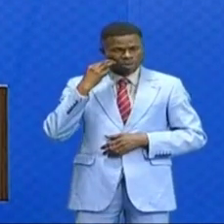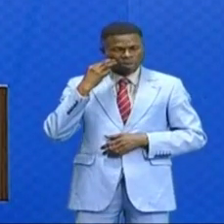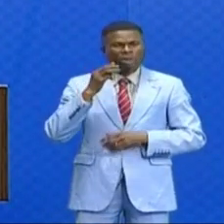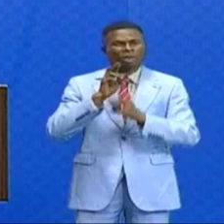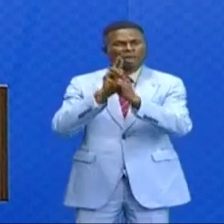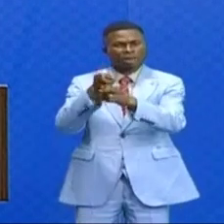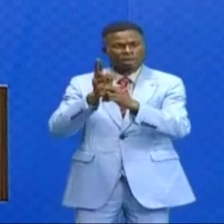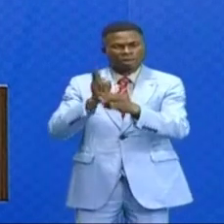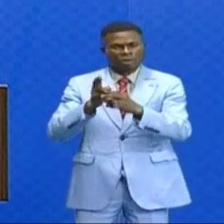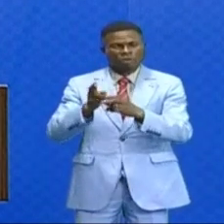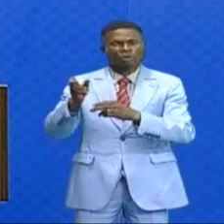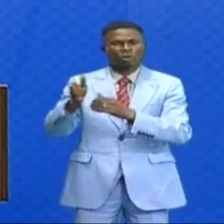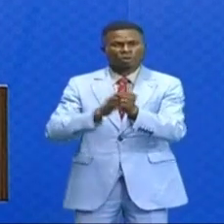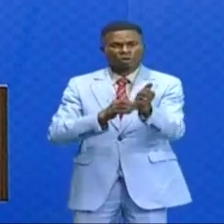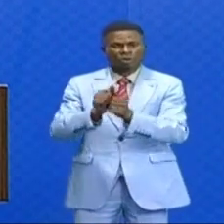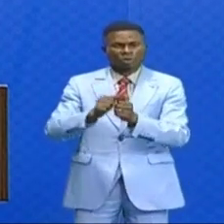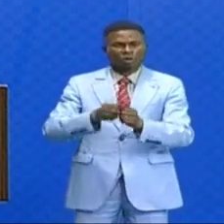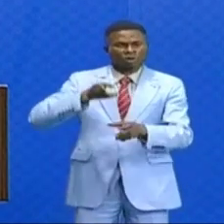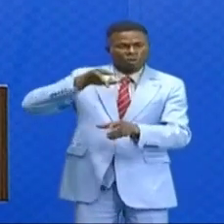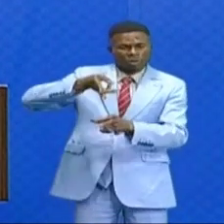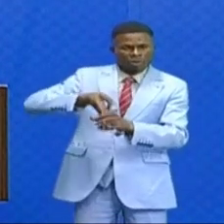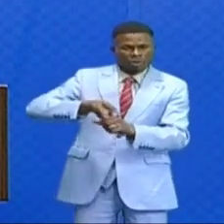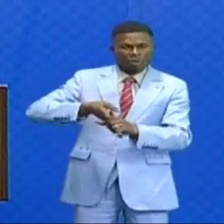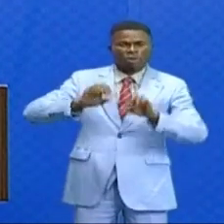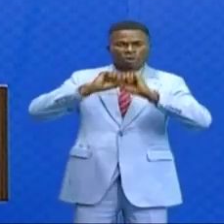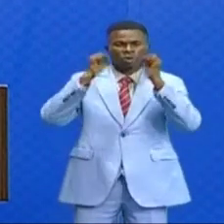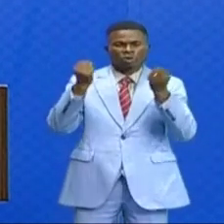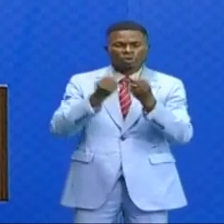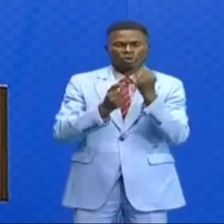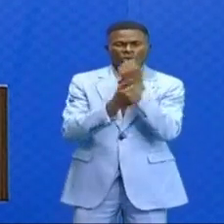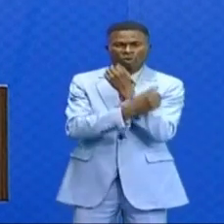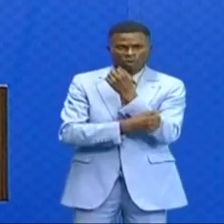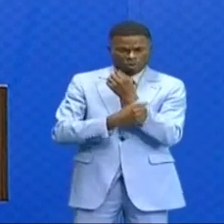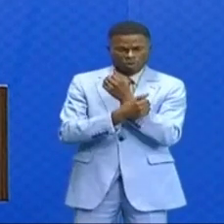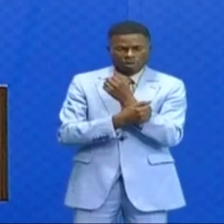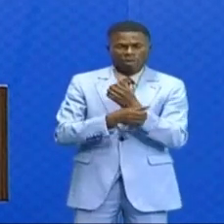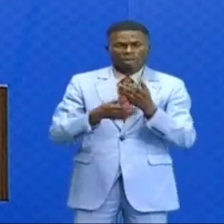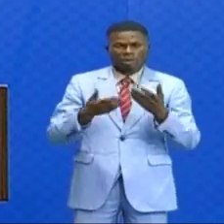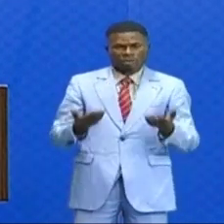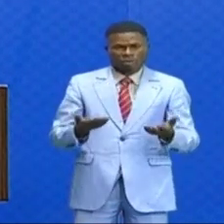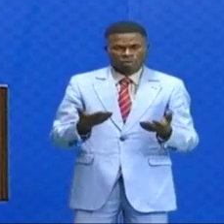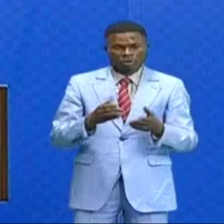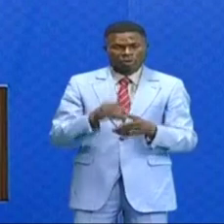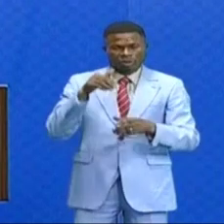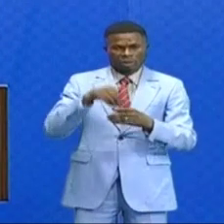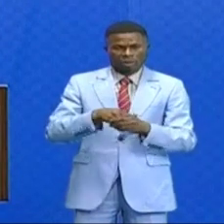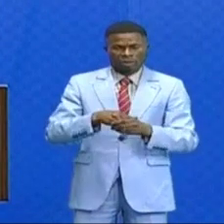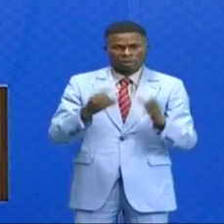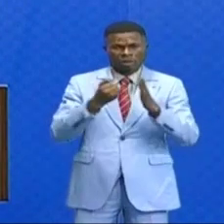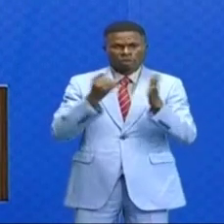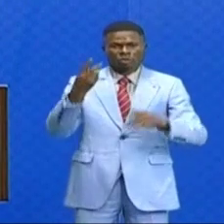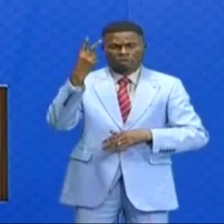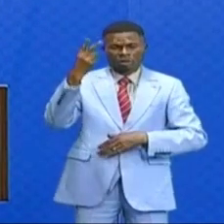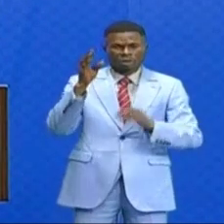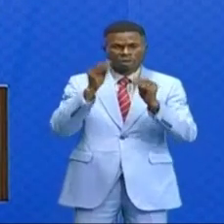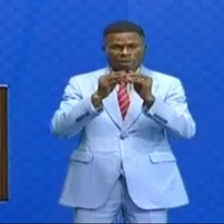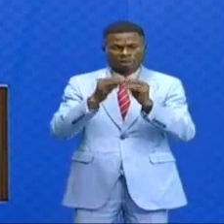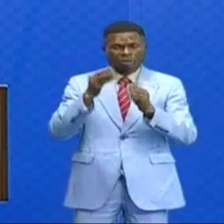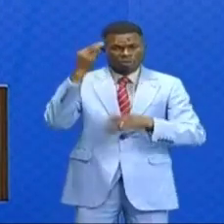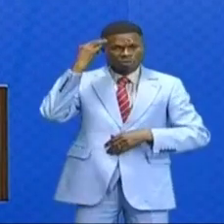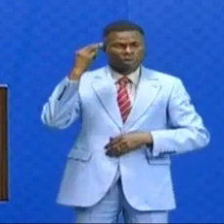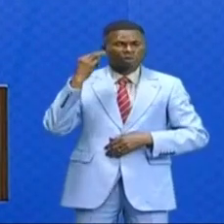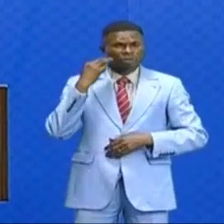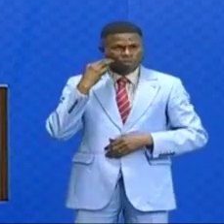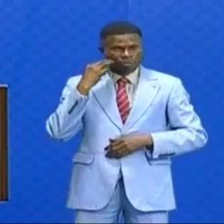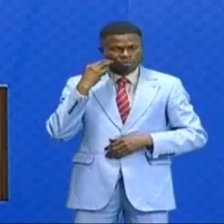lieux de la prolifération des stations-service dans le pays. En effet, au cours de la 62e réunion du Conseil de